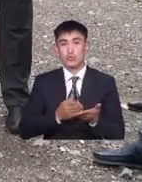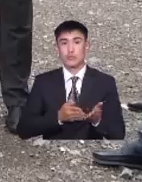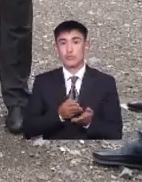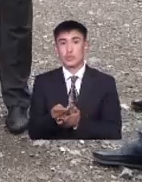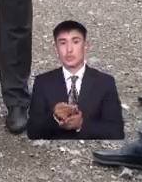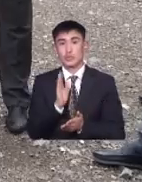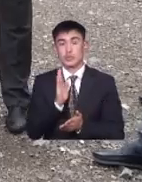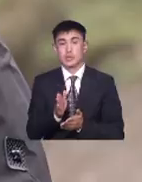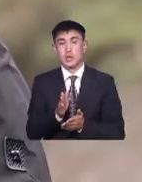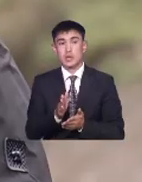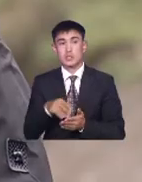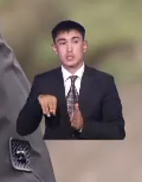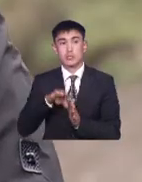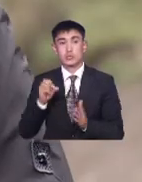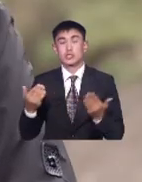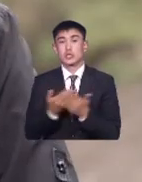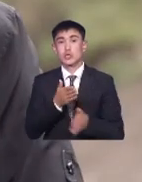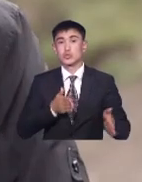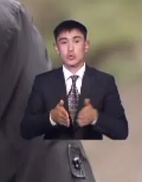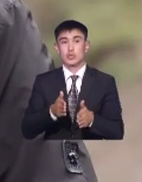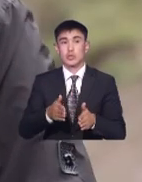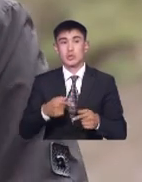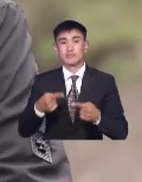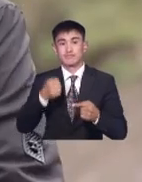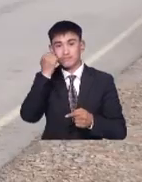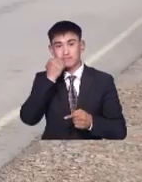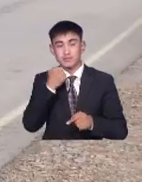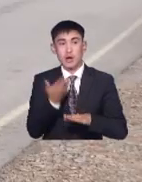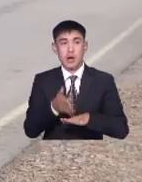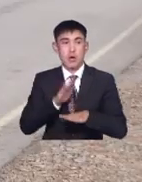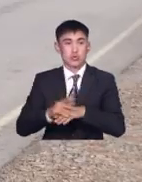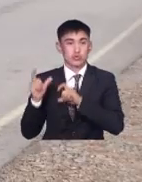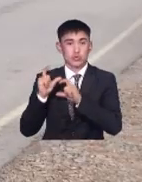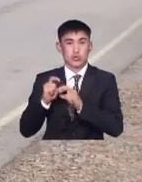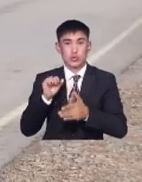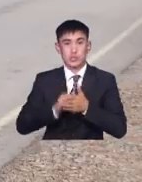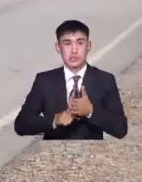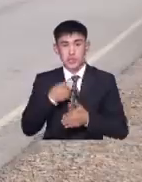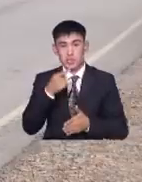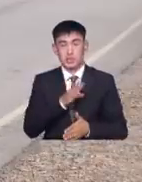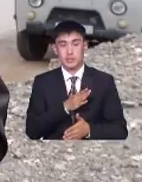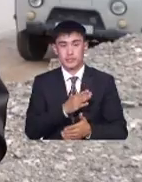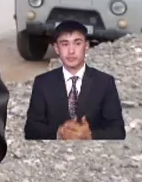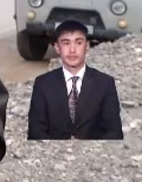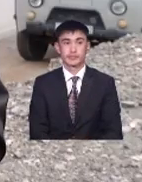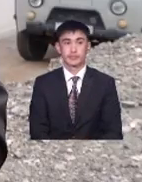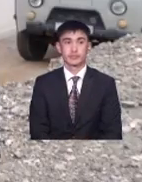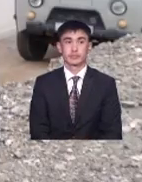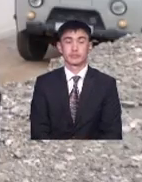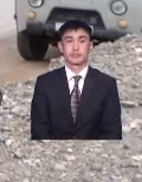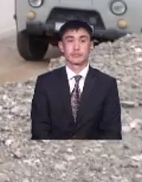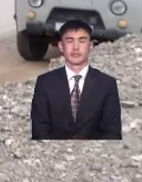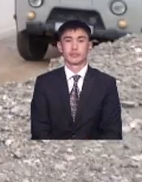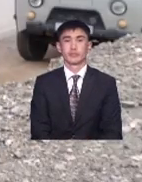беретіндерін жеткізді. Депутаттар жаңа жолды көп ұзатпай тоздыратын ауыр жүк көліктеріне қатысты пікірлерін айтты. Ұсыныстарымызды біз